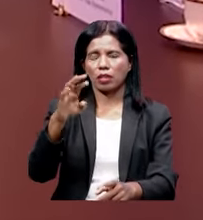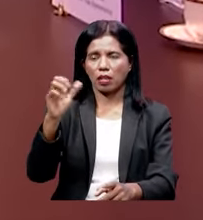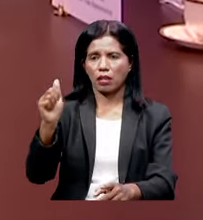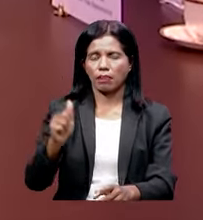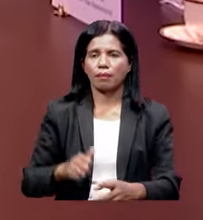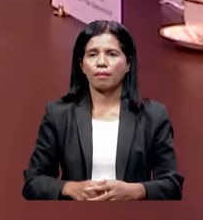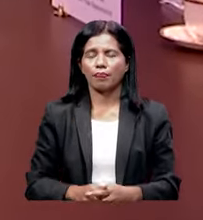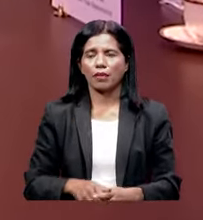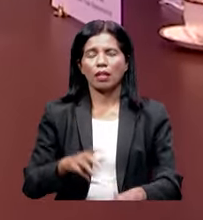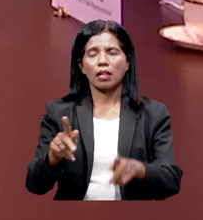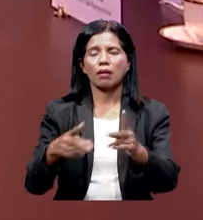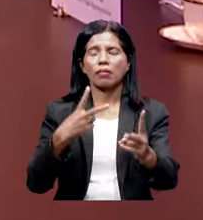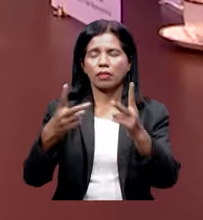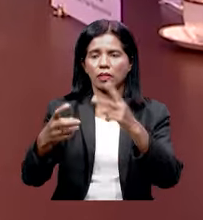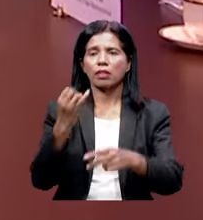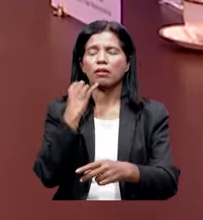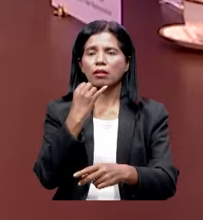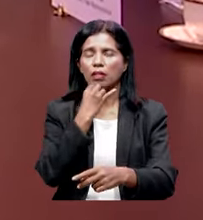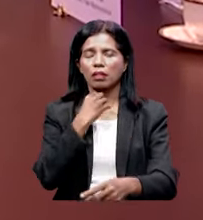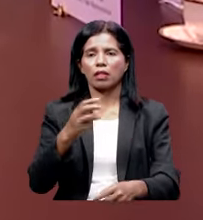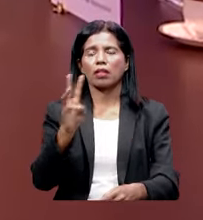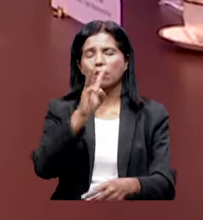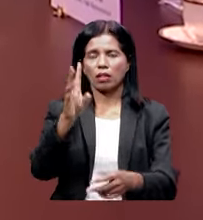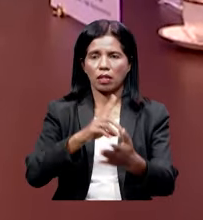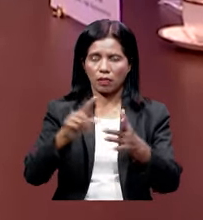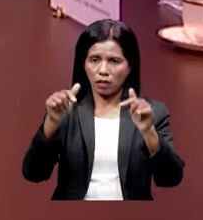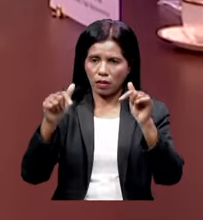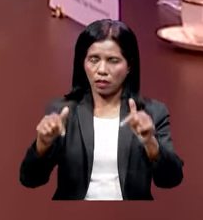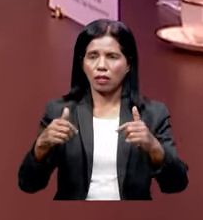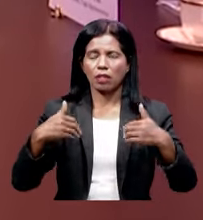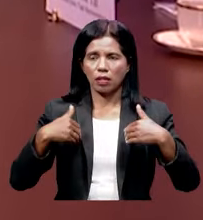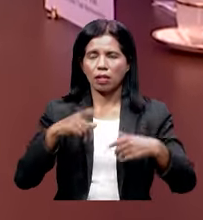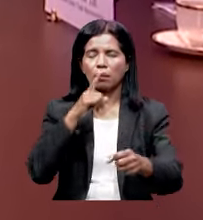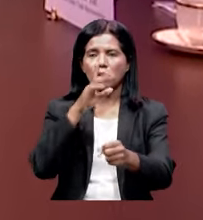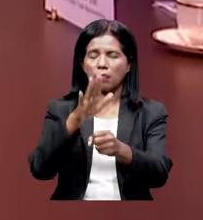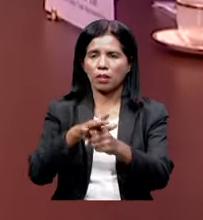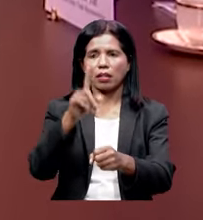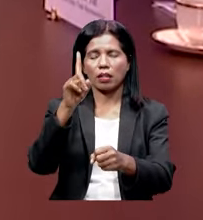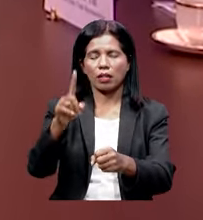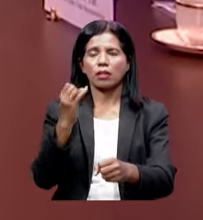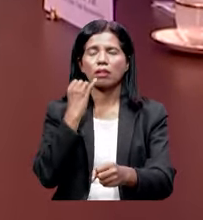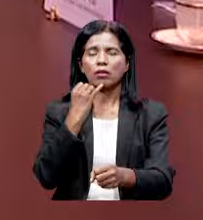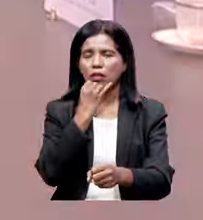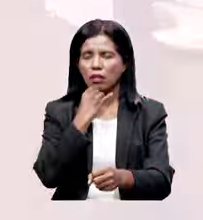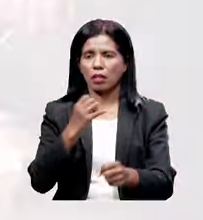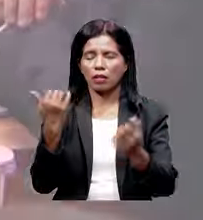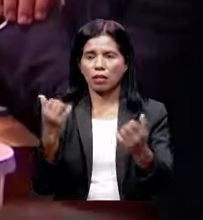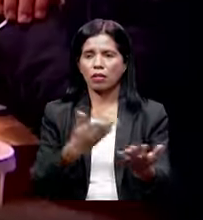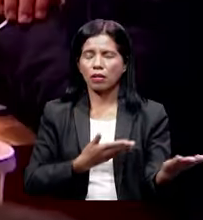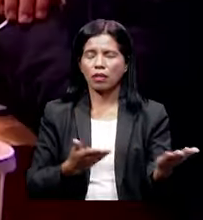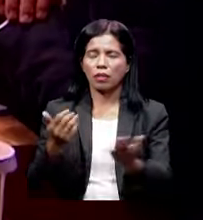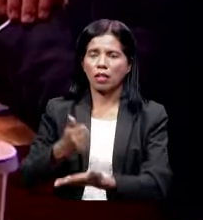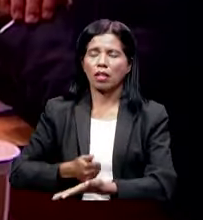êxito. Biden nebe ba visita Israel ia quarta-feira semana ne, mosu ho promessa ida ho Israel nebe permiti, odi haruka